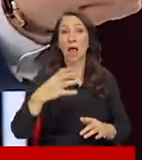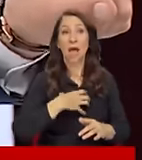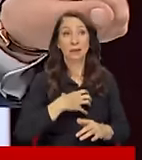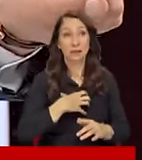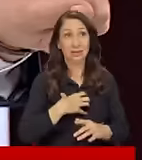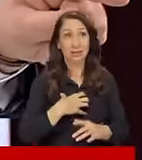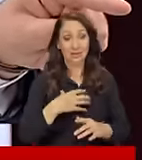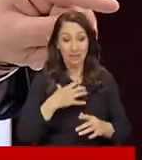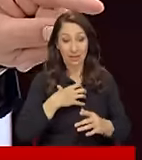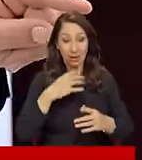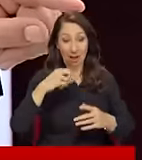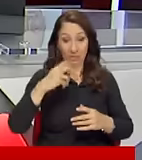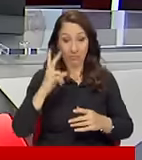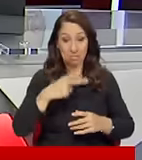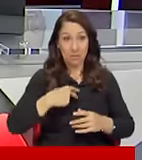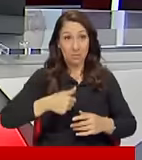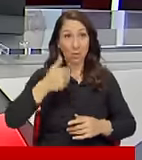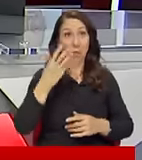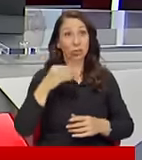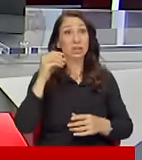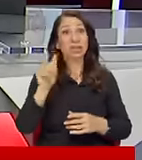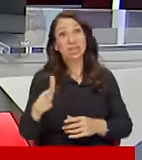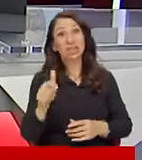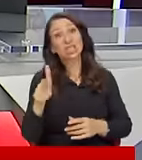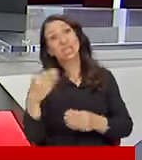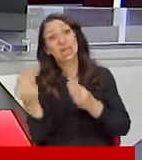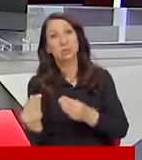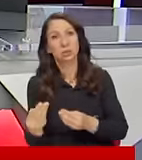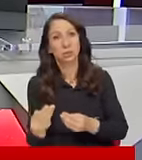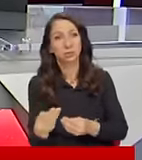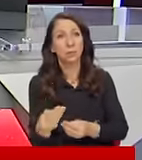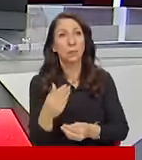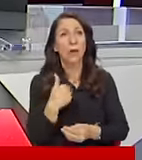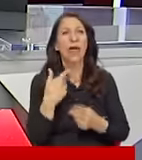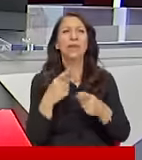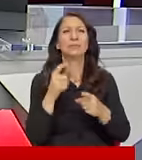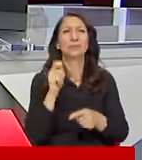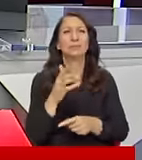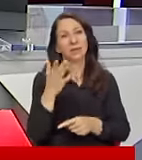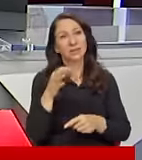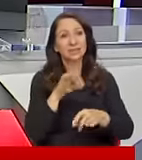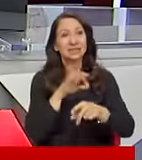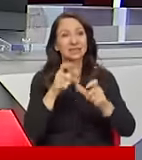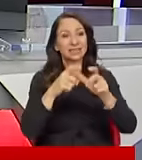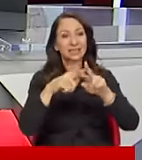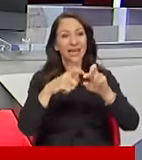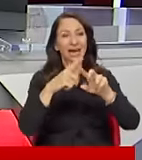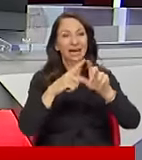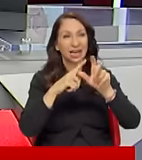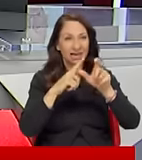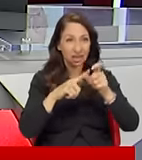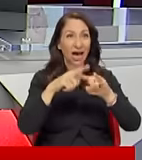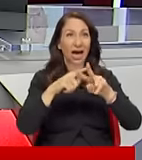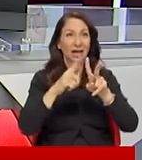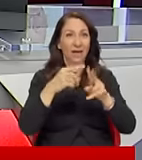yani kendi siyasi partilerinin belediye başkanı olduğu ilçenin ilçesine vereceğiz. Hatta ben espri yaptım. Ya Saraçhane'yi de verin Fatih